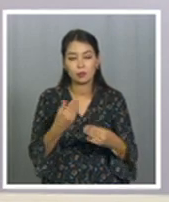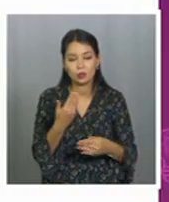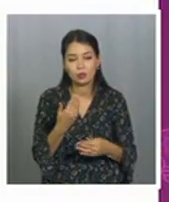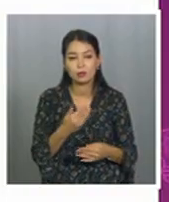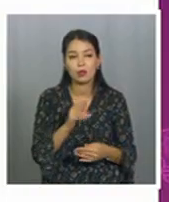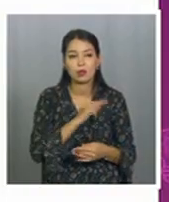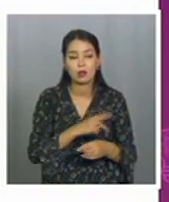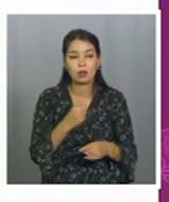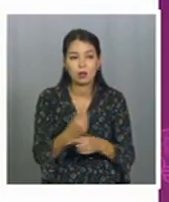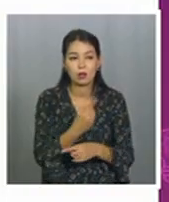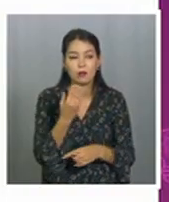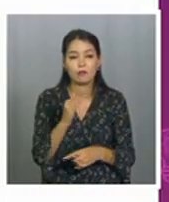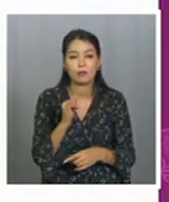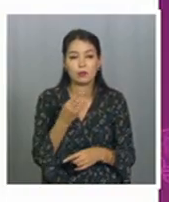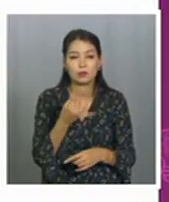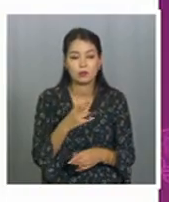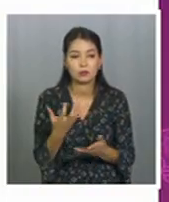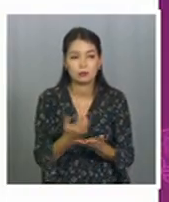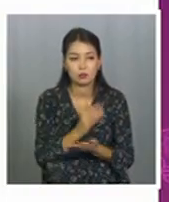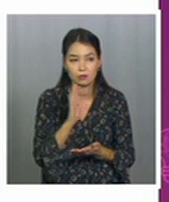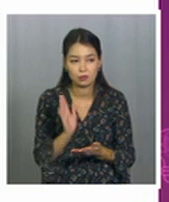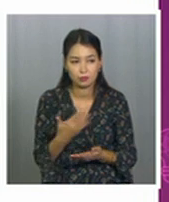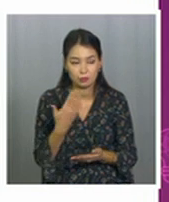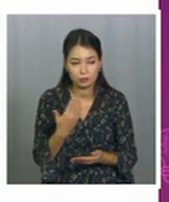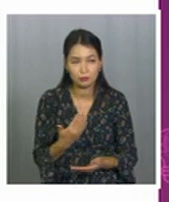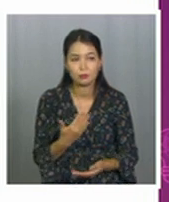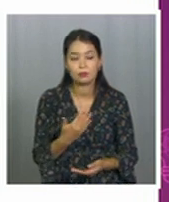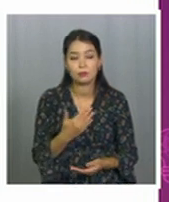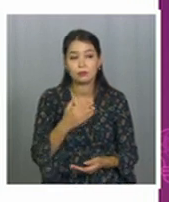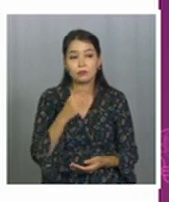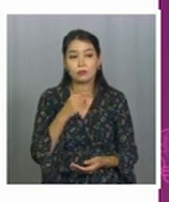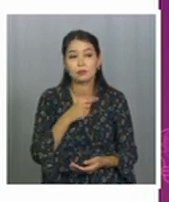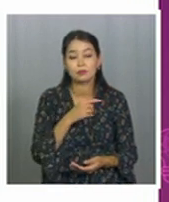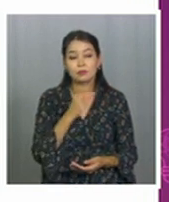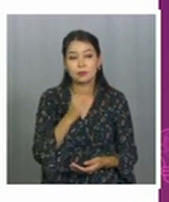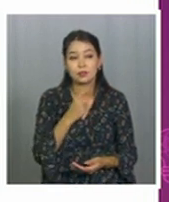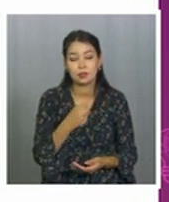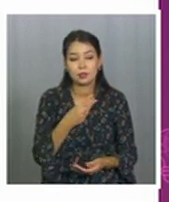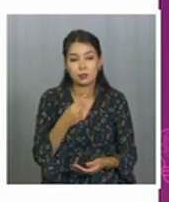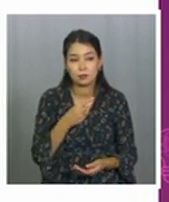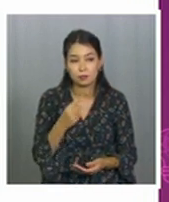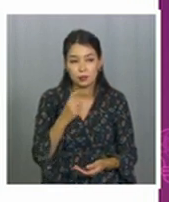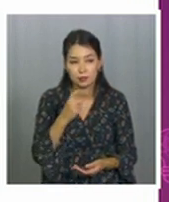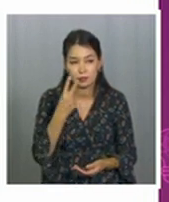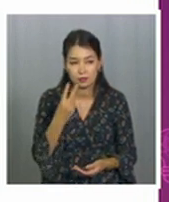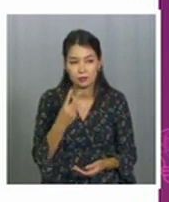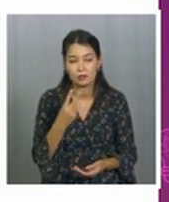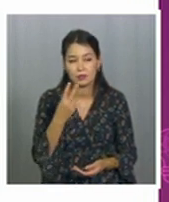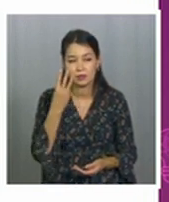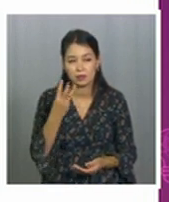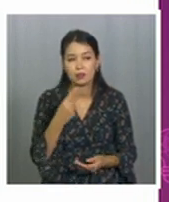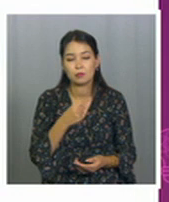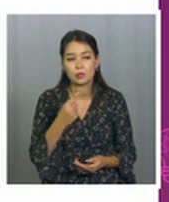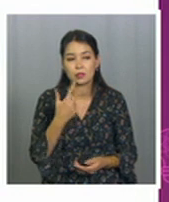табамыз. Минус x квадраттың алғашқы функциясы минус x-тің 3 дәрежесі бөлінген 3, 2x-тің алғашқы функциясы